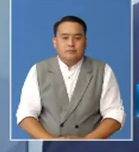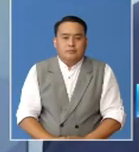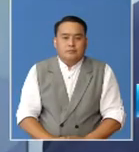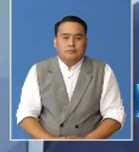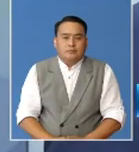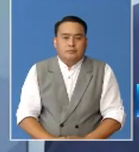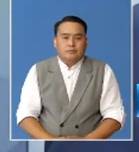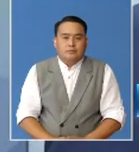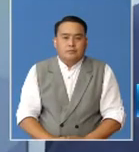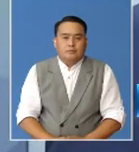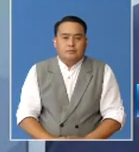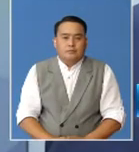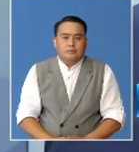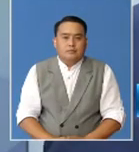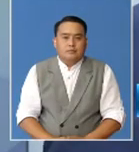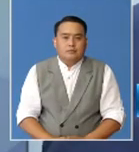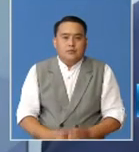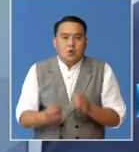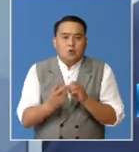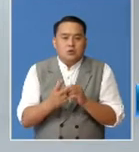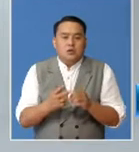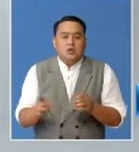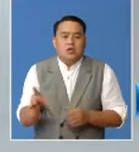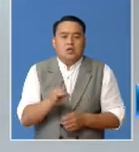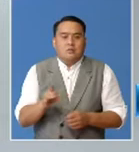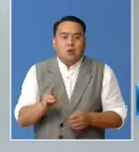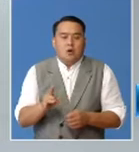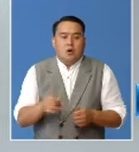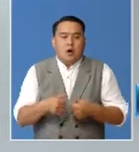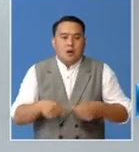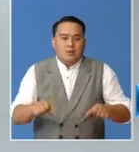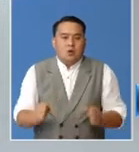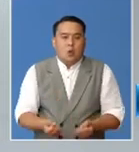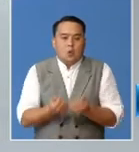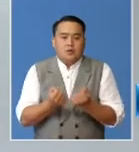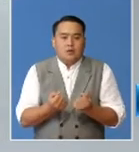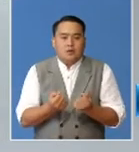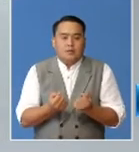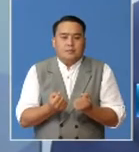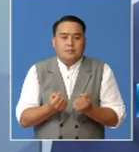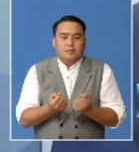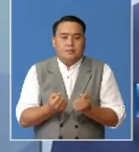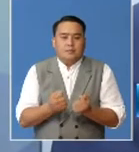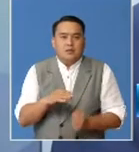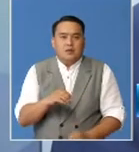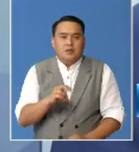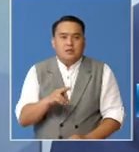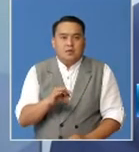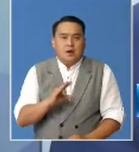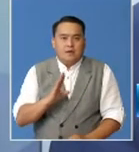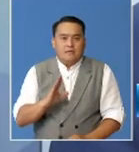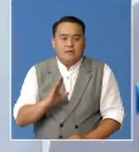13-ші республикалық комиссиядан қолдауын тауып, оның ішінде жаңағы Мұхамеджан Тынышбаев,